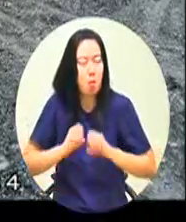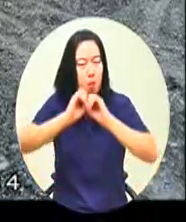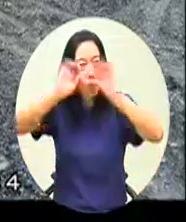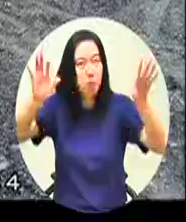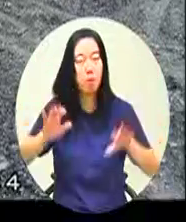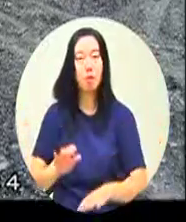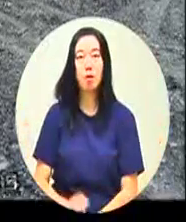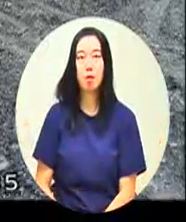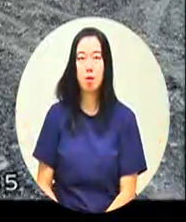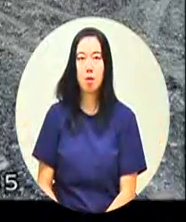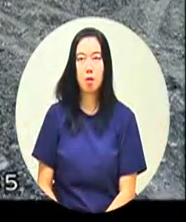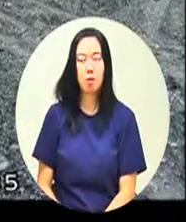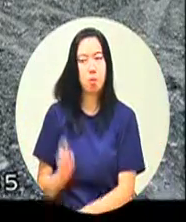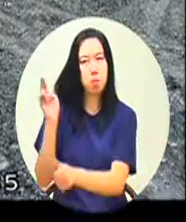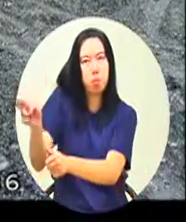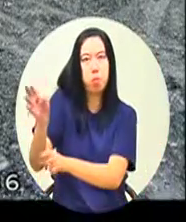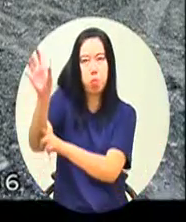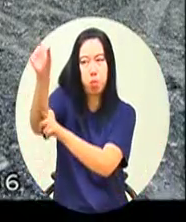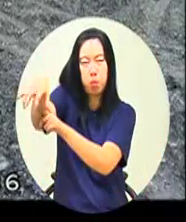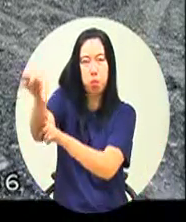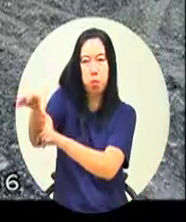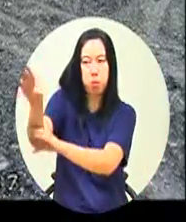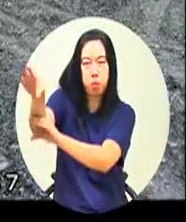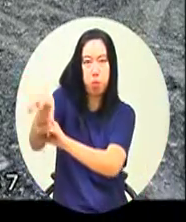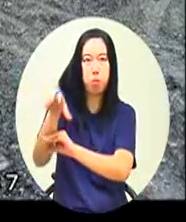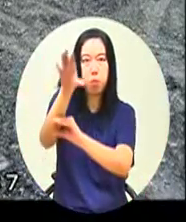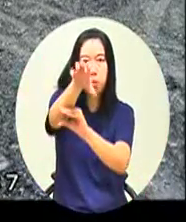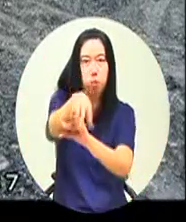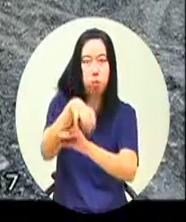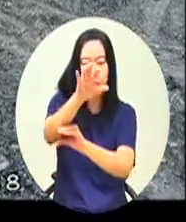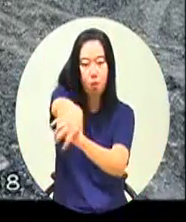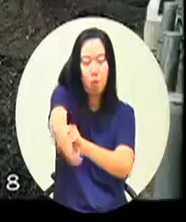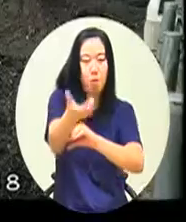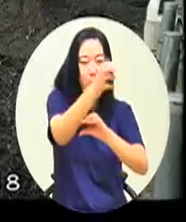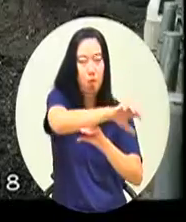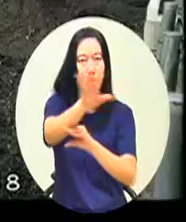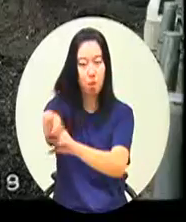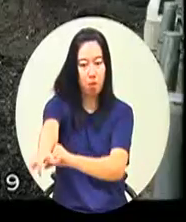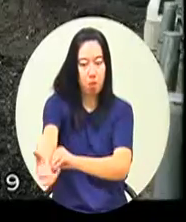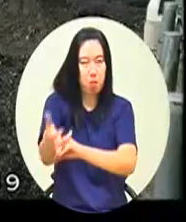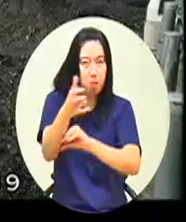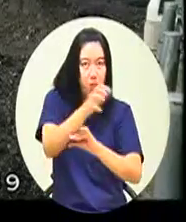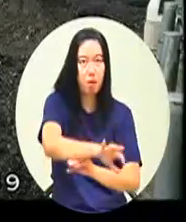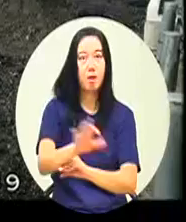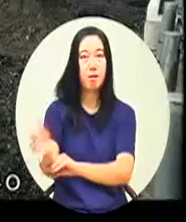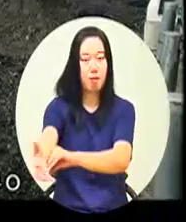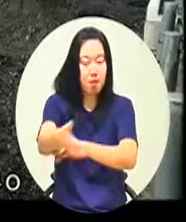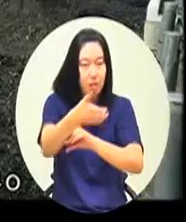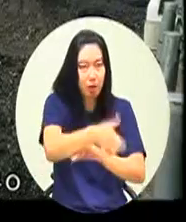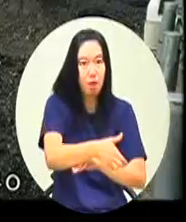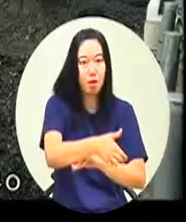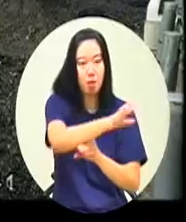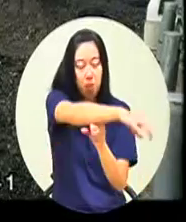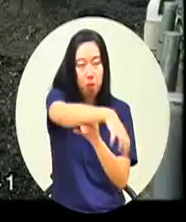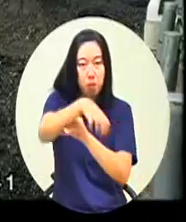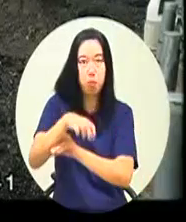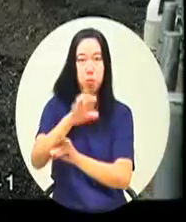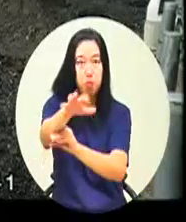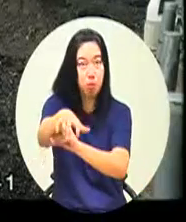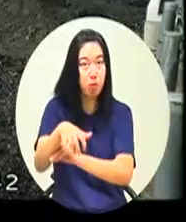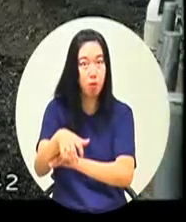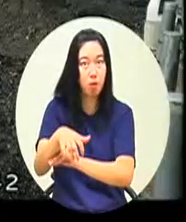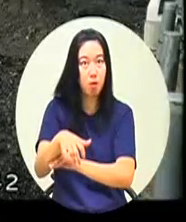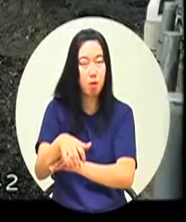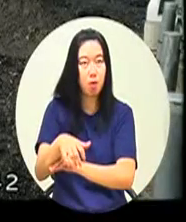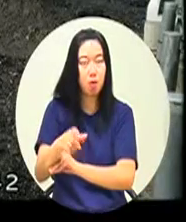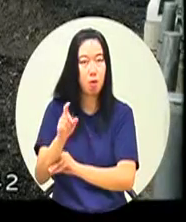伊叫怪手，把遮挖开，啊，先要把遮挖开。你阿知怪